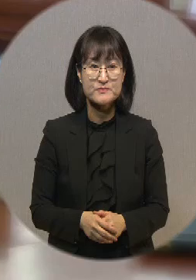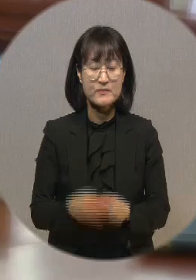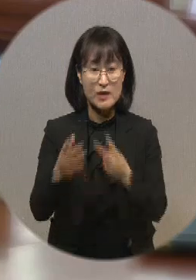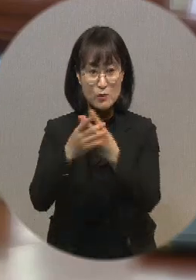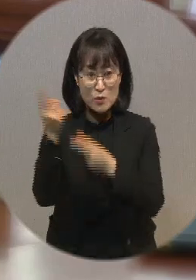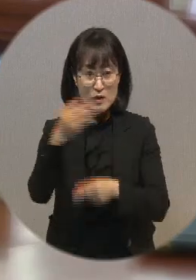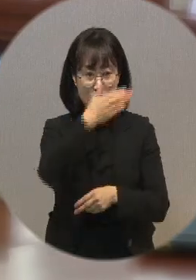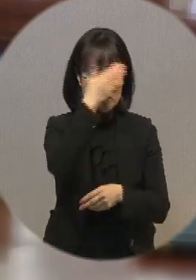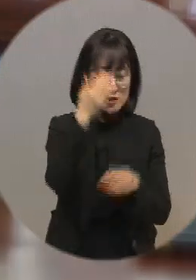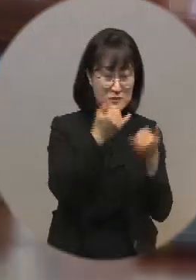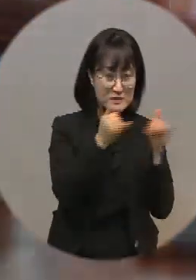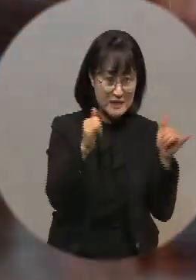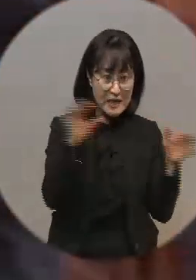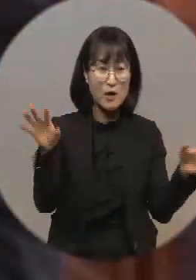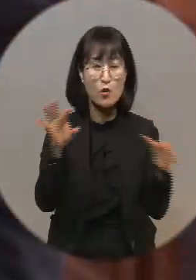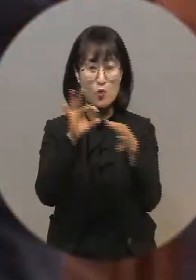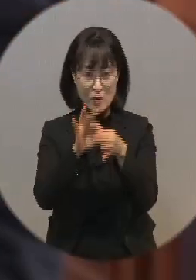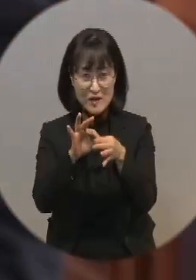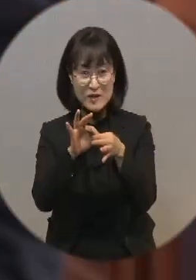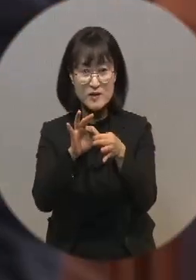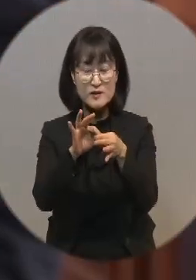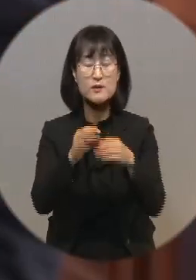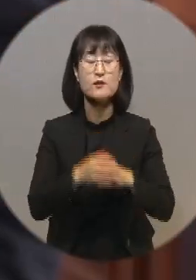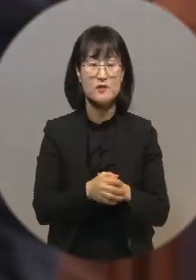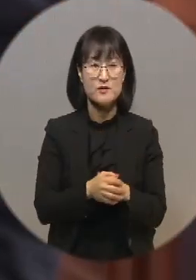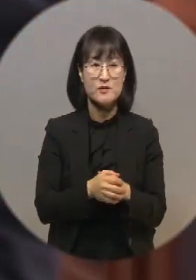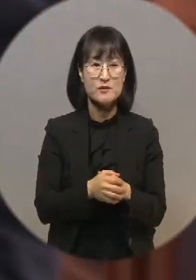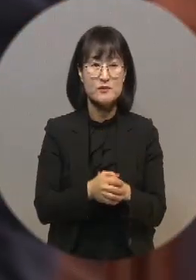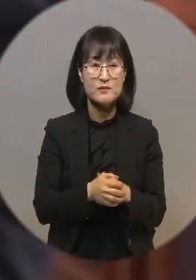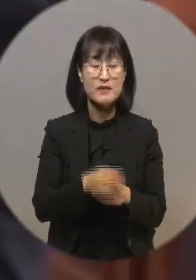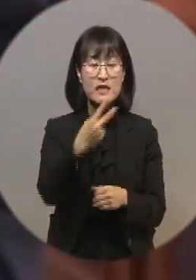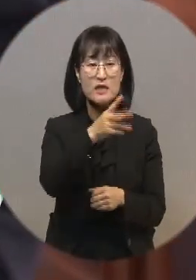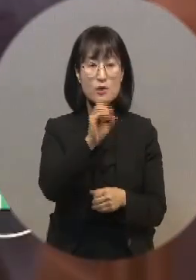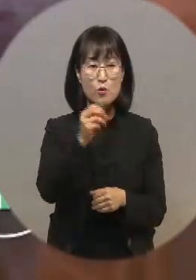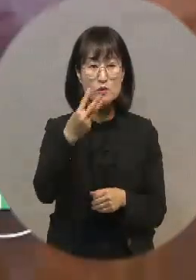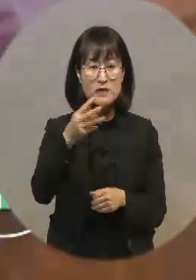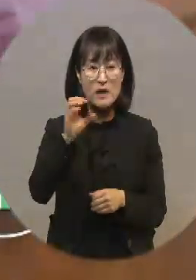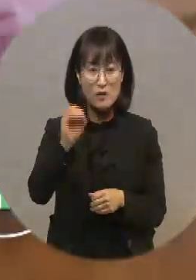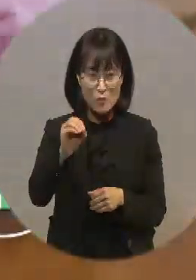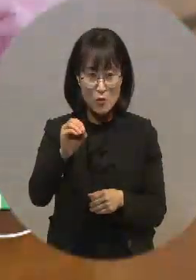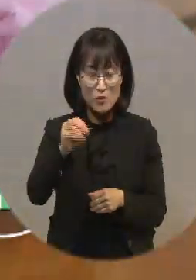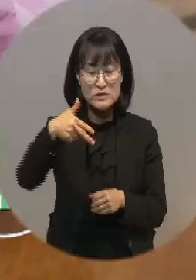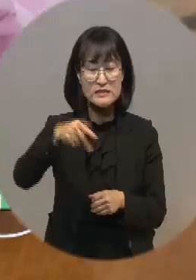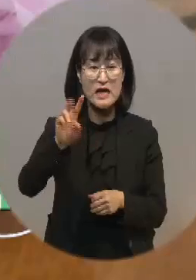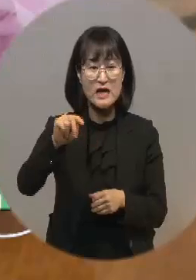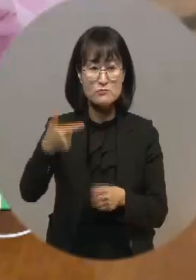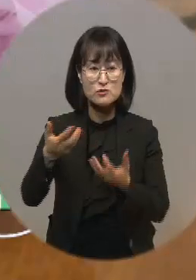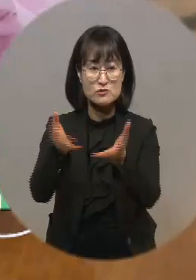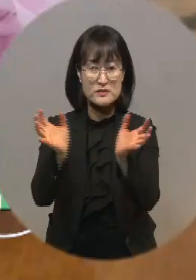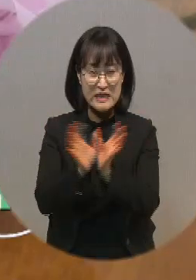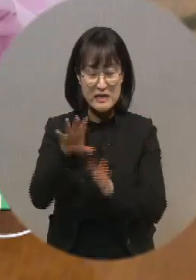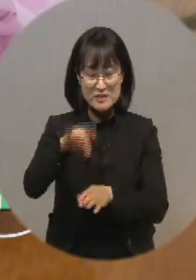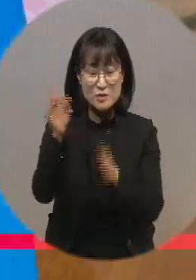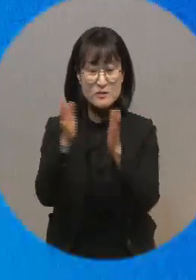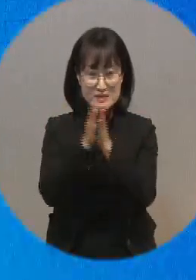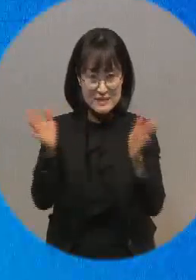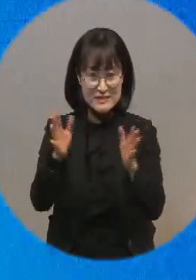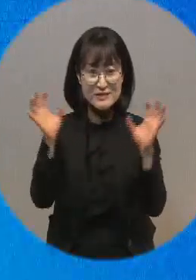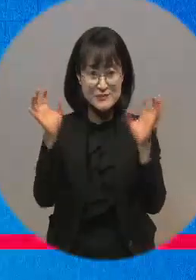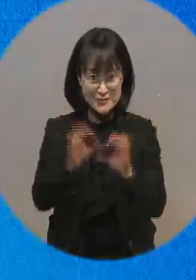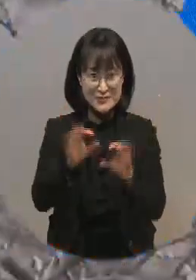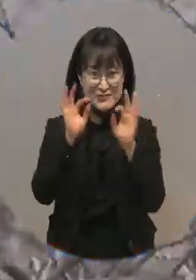통일과 청년 세대를 이어줄 메신저. 통일부 2030 자문단의 발대식 현장을 찾았습니다.